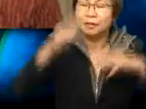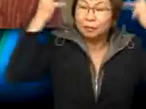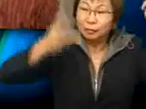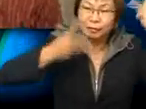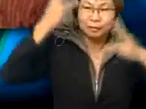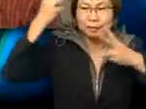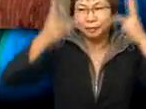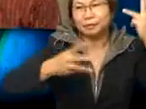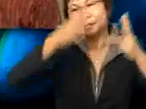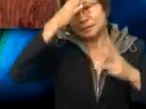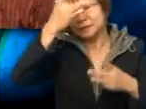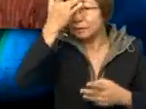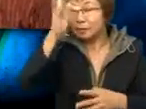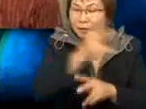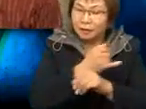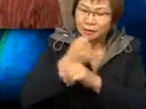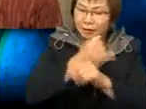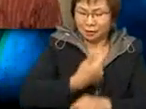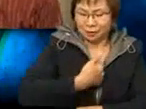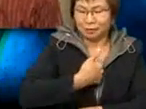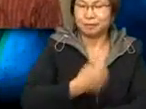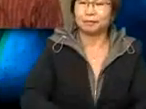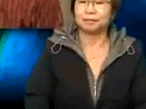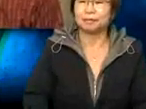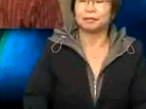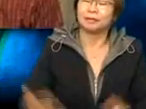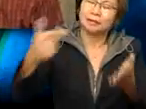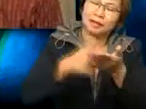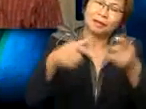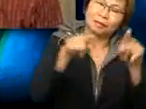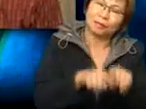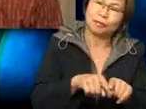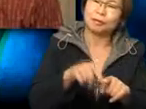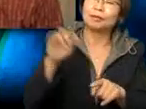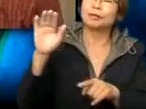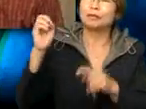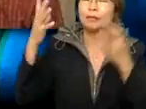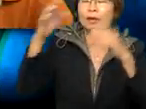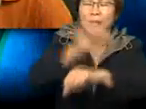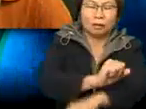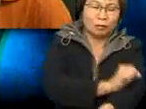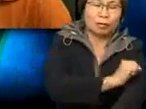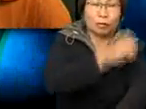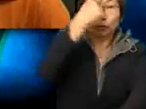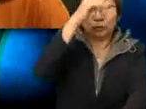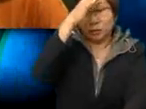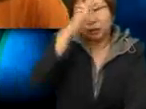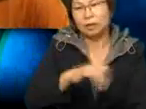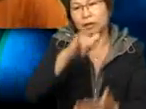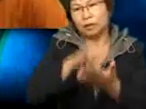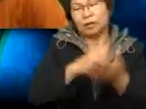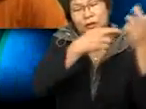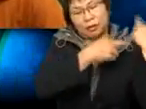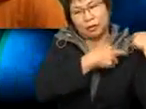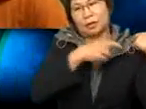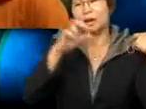Jangan bimbanglah, Min. Ayah pandailah jaga diri. Lagipun, Min dah banyak berkorban untuk ayah. Itu